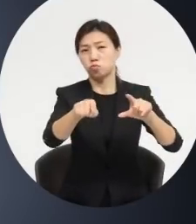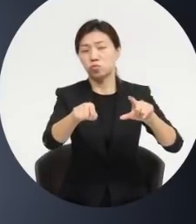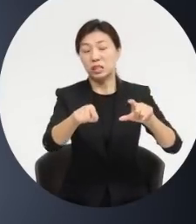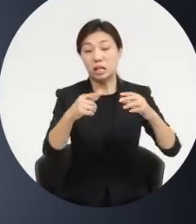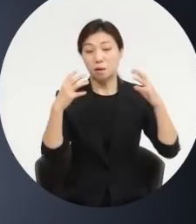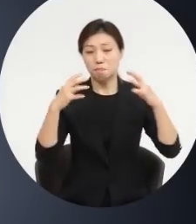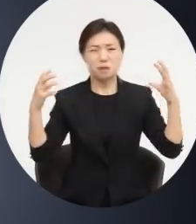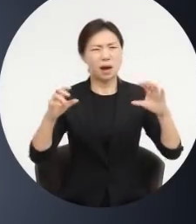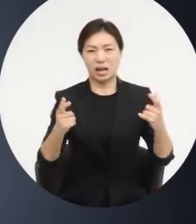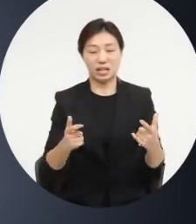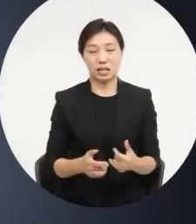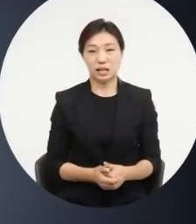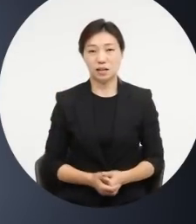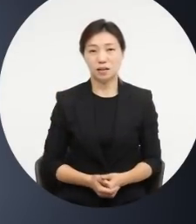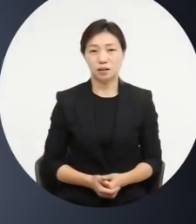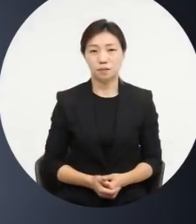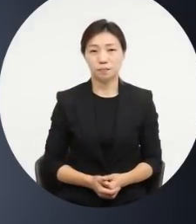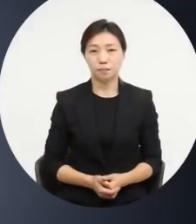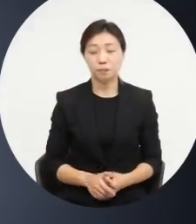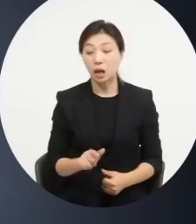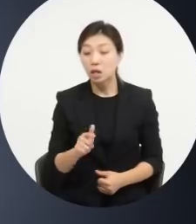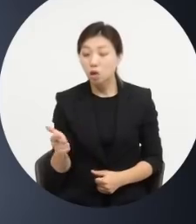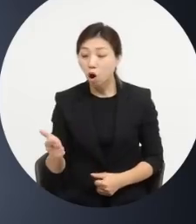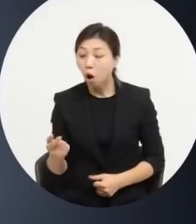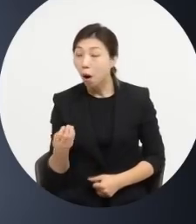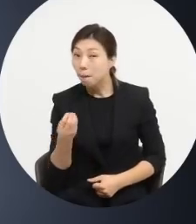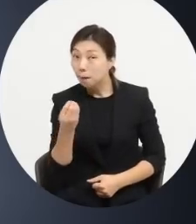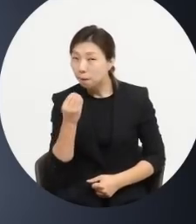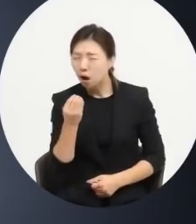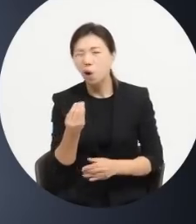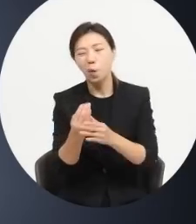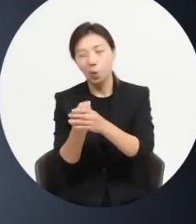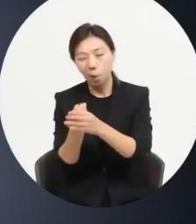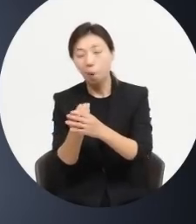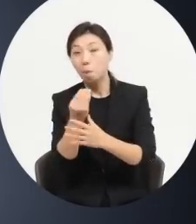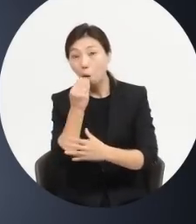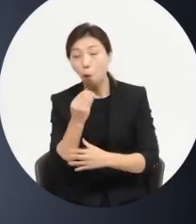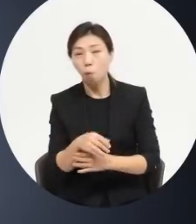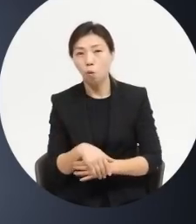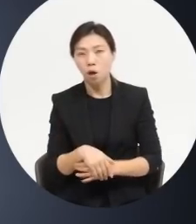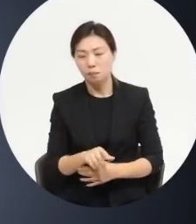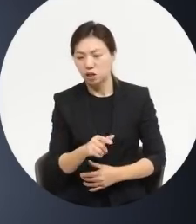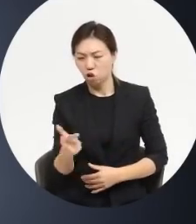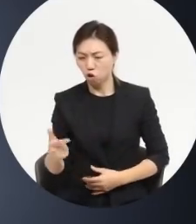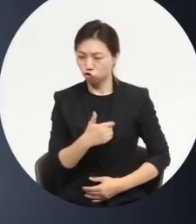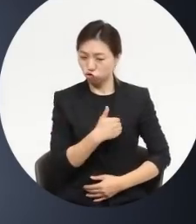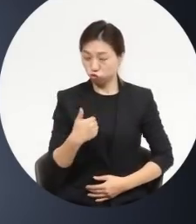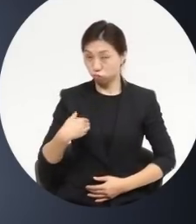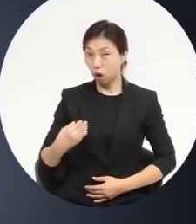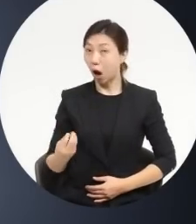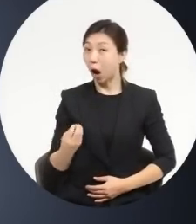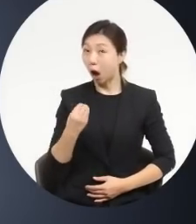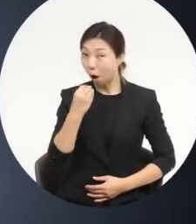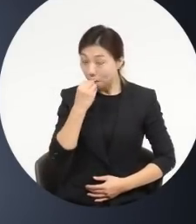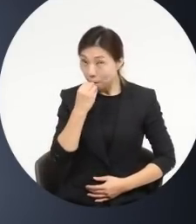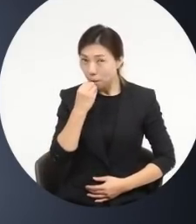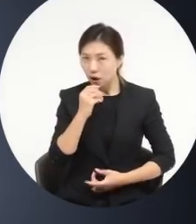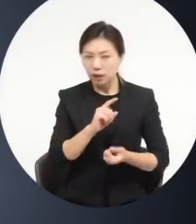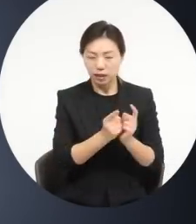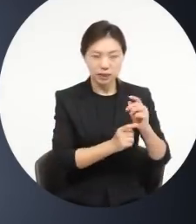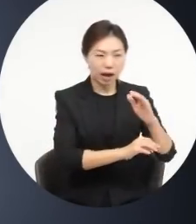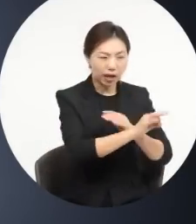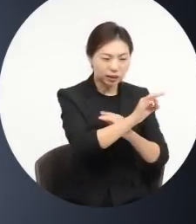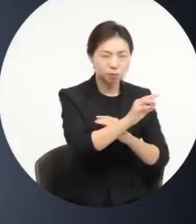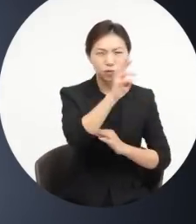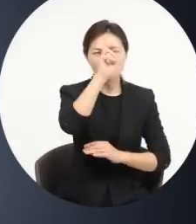그냥 좀 저녁을 적게 먹든지 안 그러면 저녁을 충분히 먹는 대신에